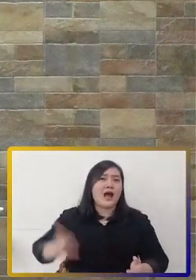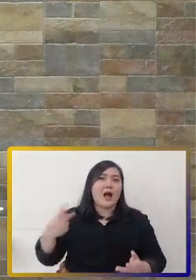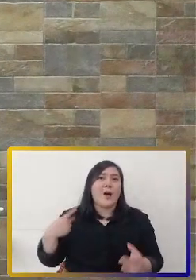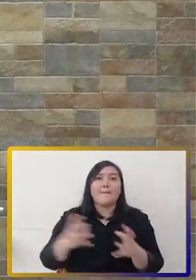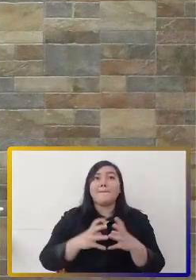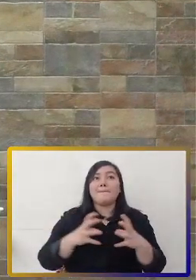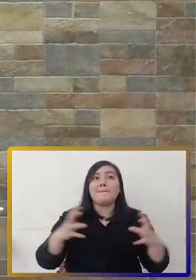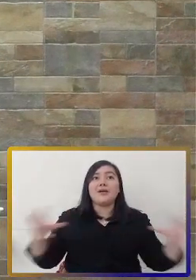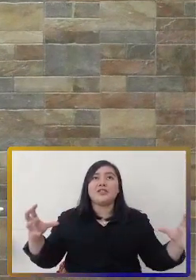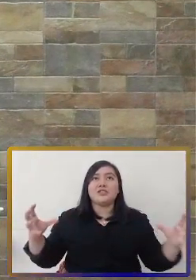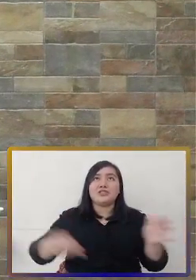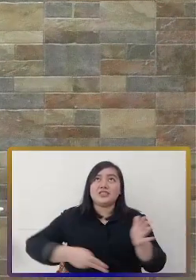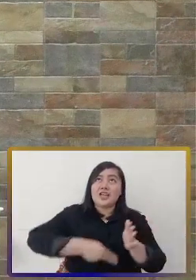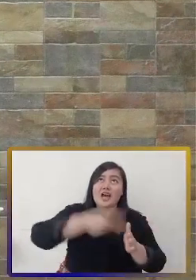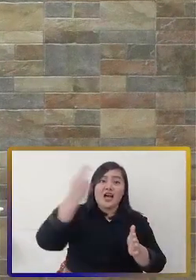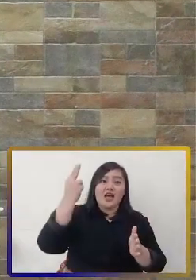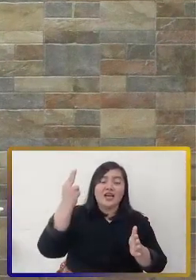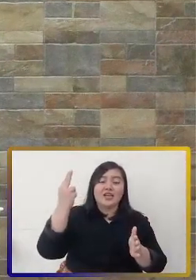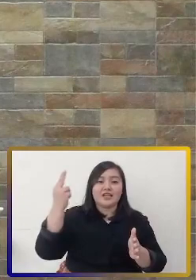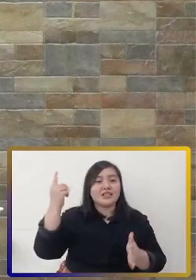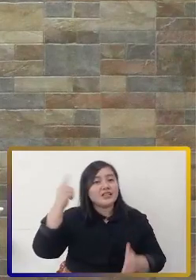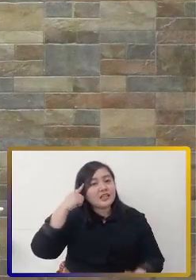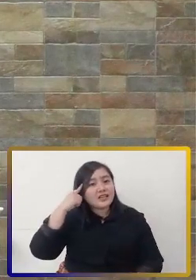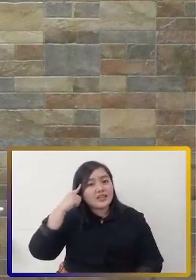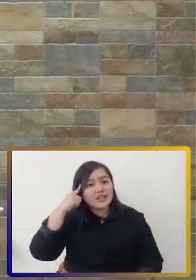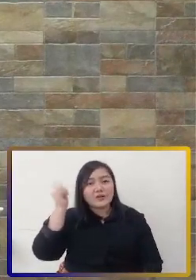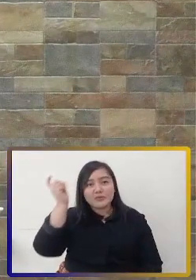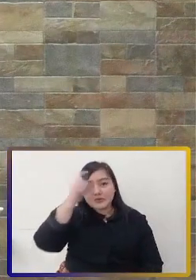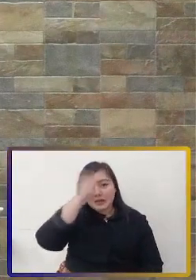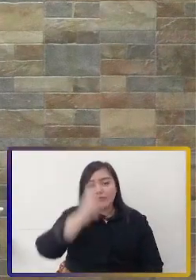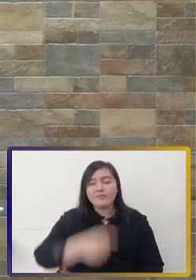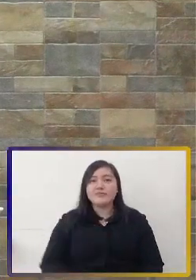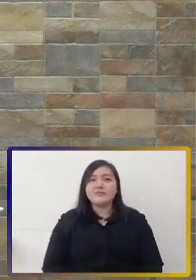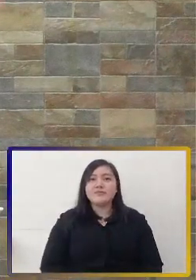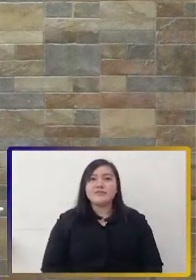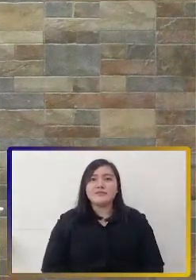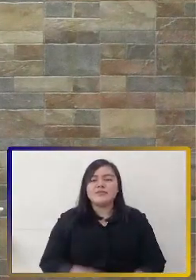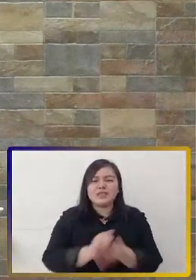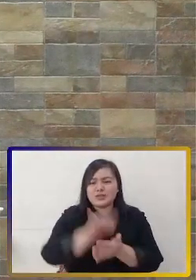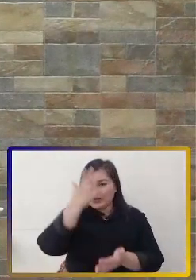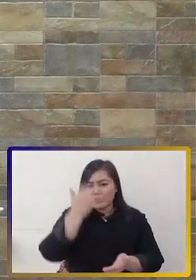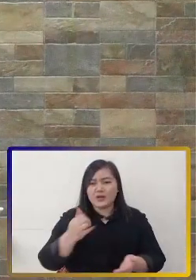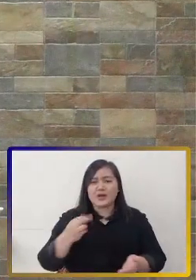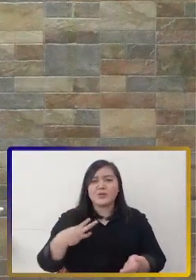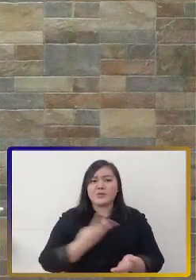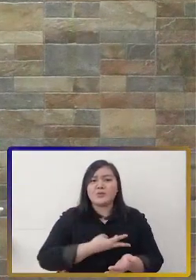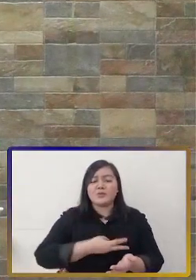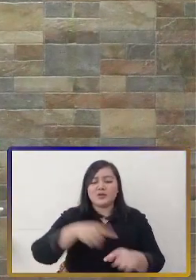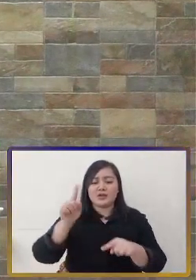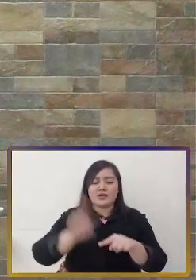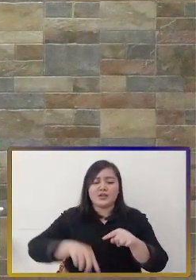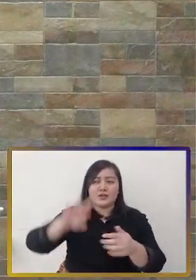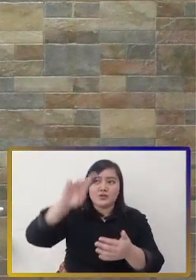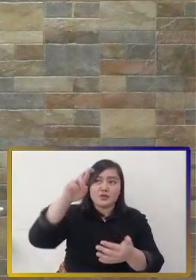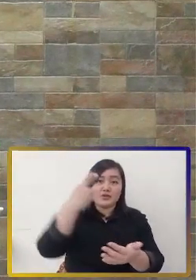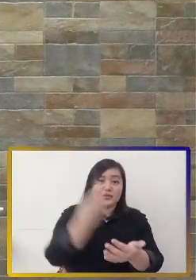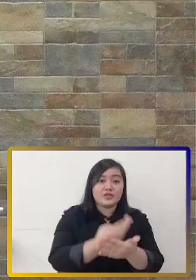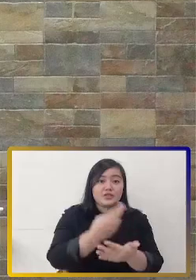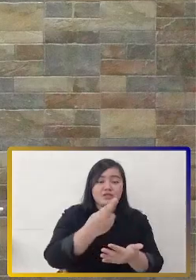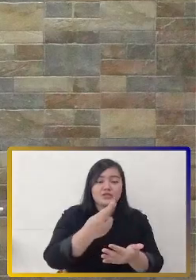advanced mag-isip ang Panginoong Hesukristo sa atin. Kaya yung sinabi sa buko ba Isaiah, hindi natin kayang abutin ang kanyang kaisipan. Ano po ang sabi